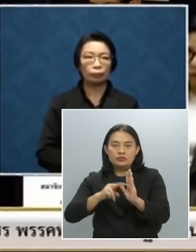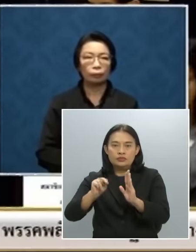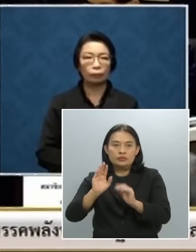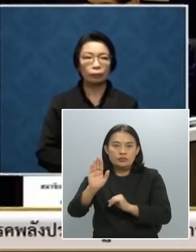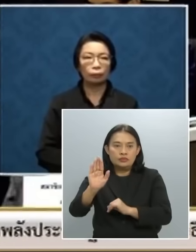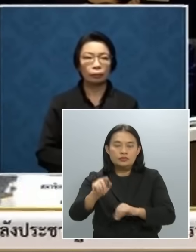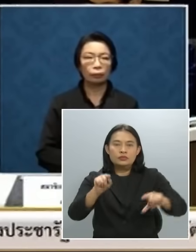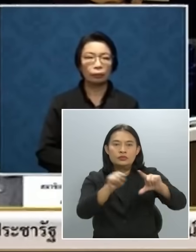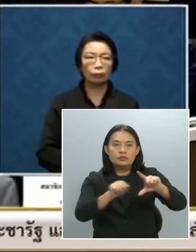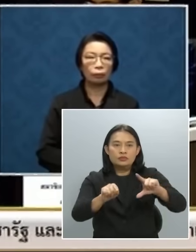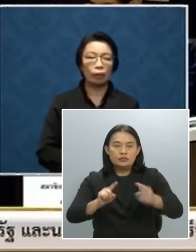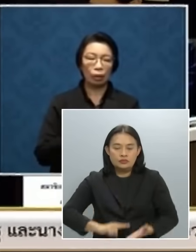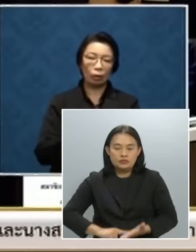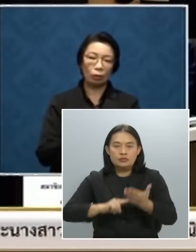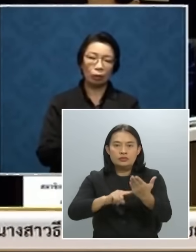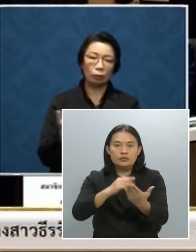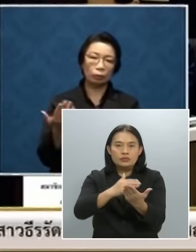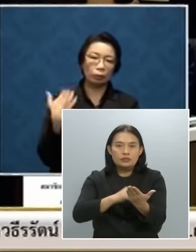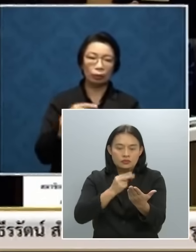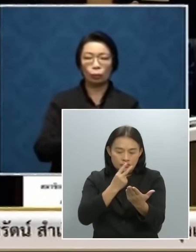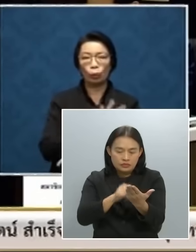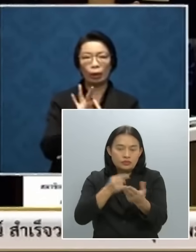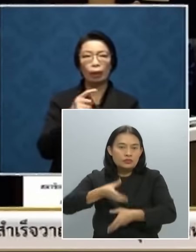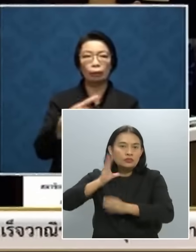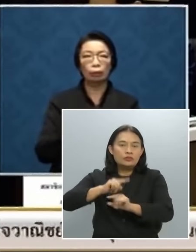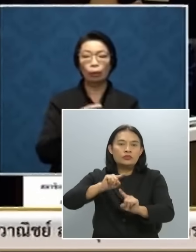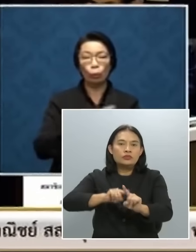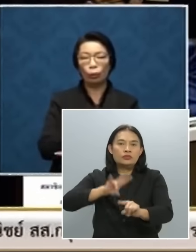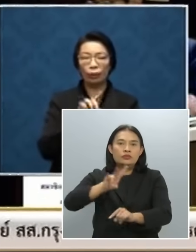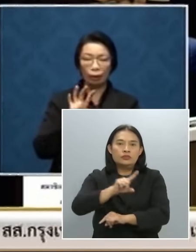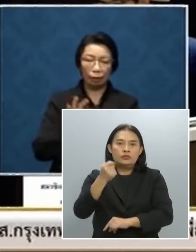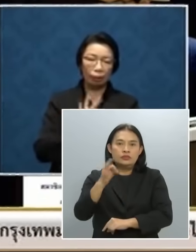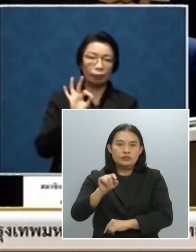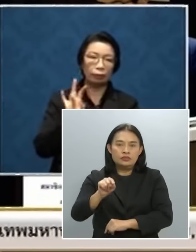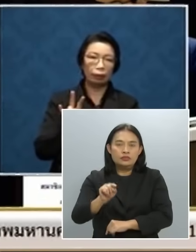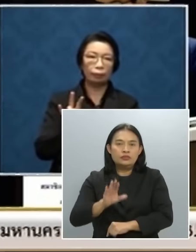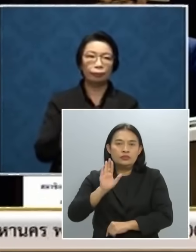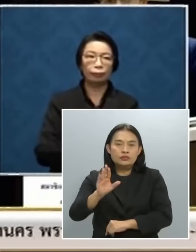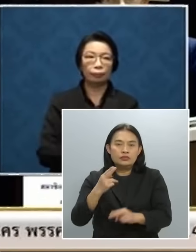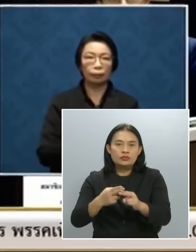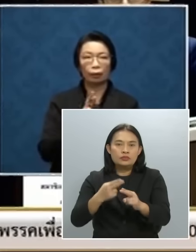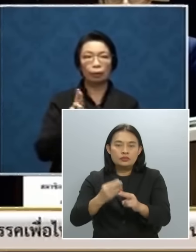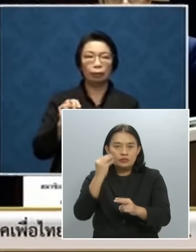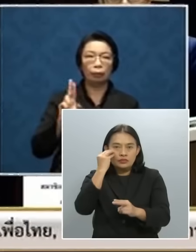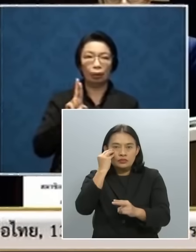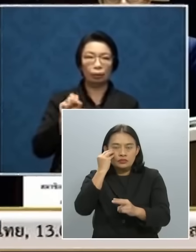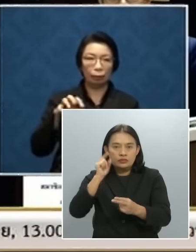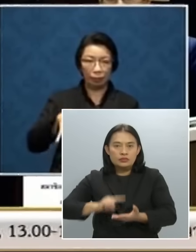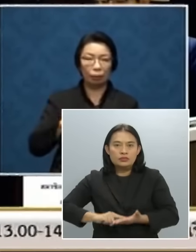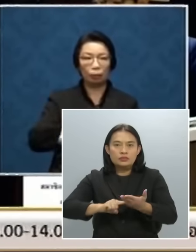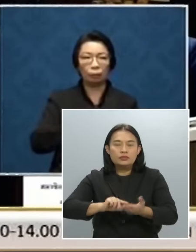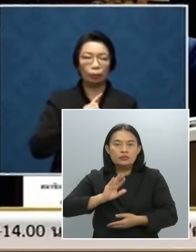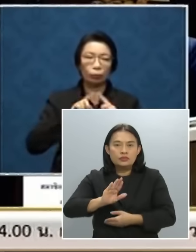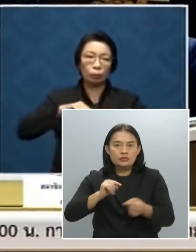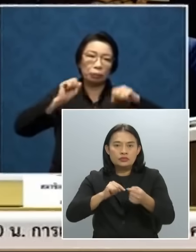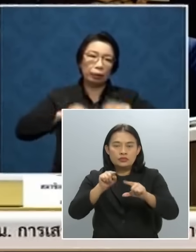ด้วยวาจาให้ที่ประชุมทบทวนมติวันที่ 19กรกฎาคมที่ไม่อนุญาตให้เสนอชื่อคุณพิธานลิ้มเจริญรัตน์หัวหน้าพรรค